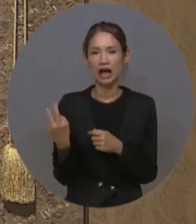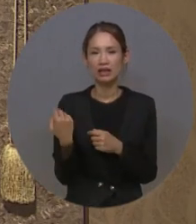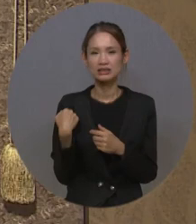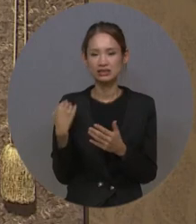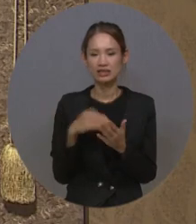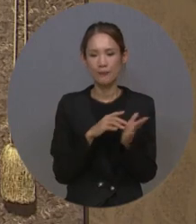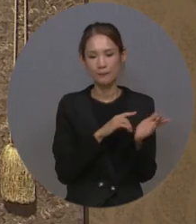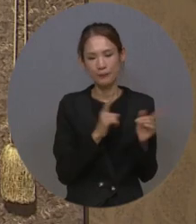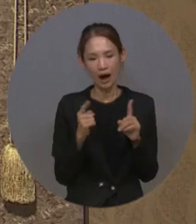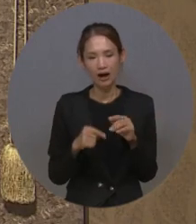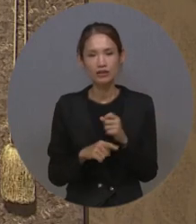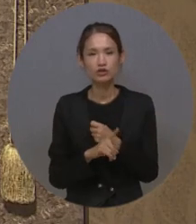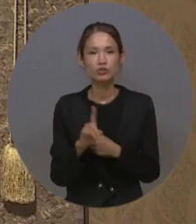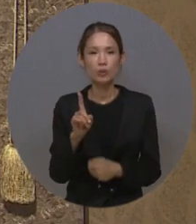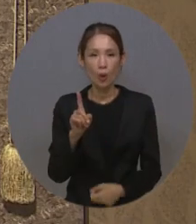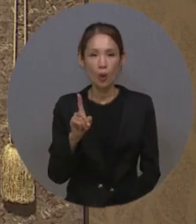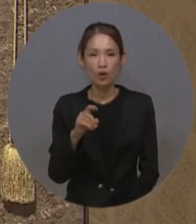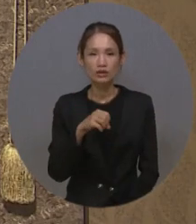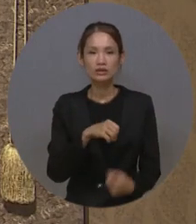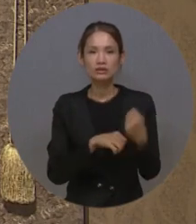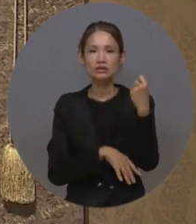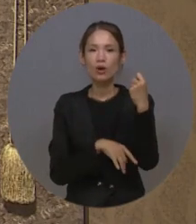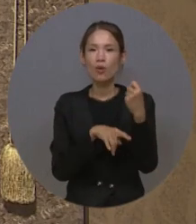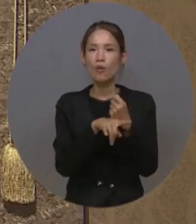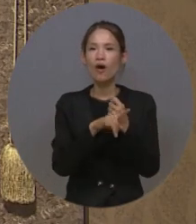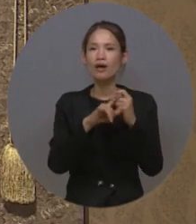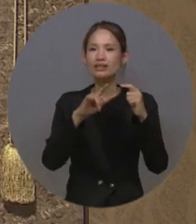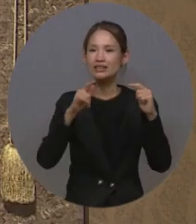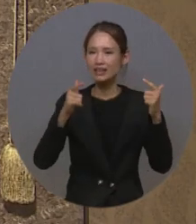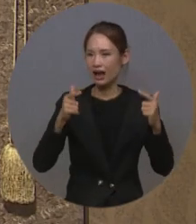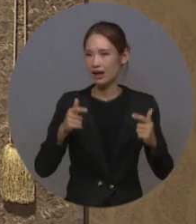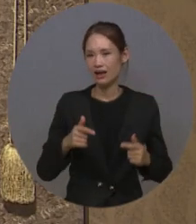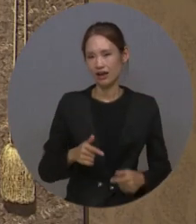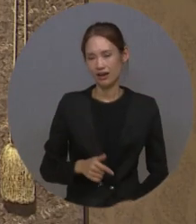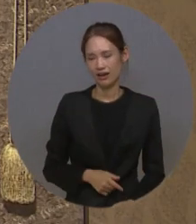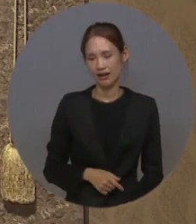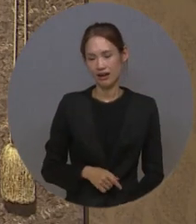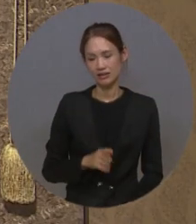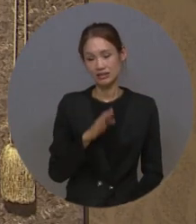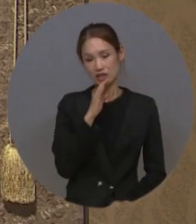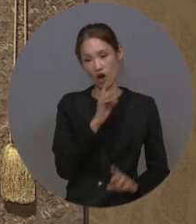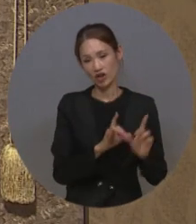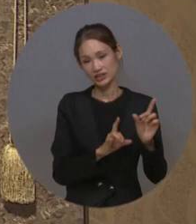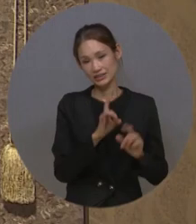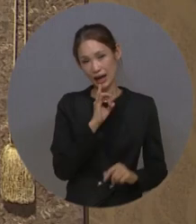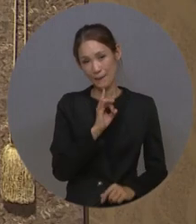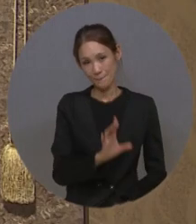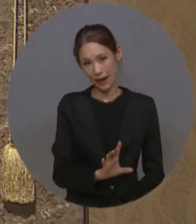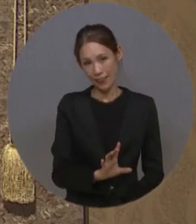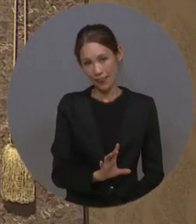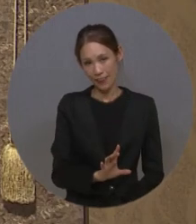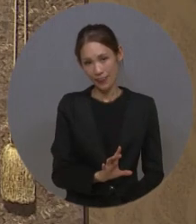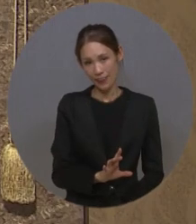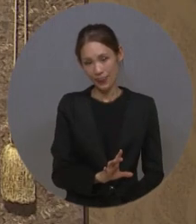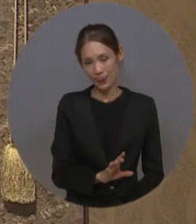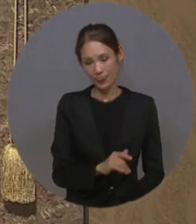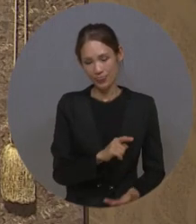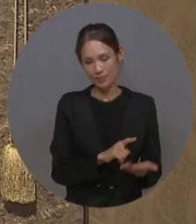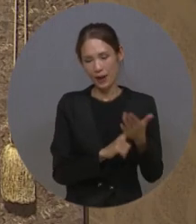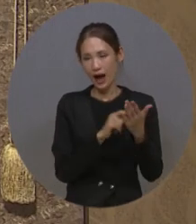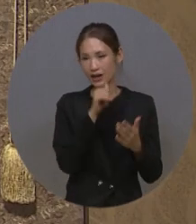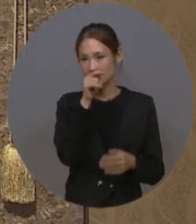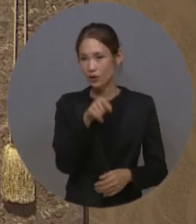이유가 네. 근본적인 원인이 아니고 그 현상, 그것만 제거하는 데 예. 따라서